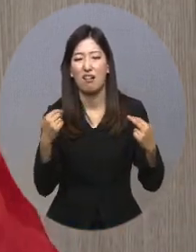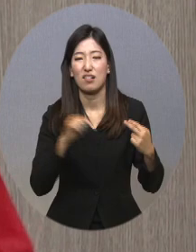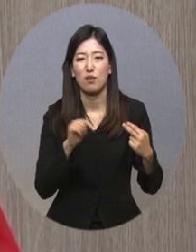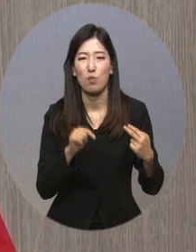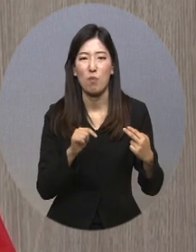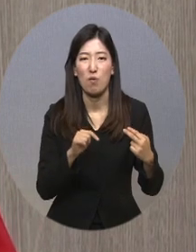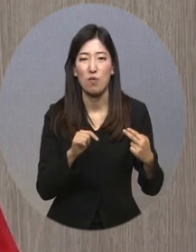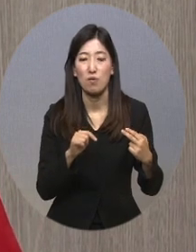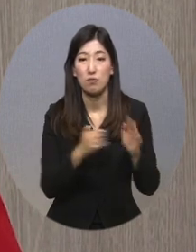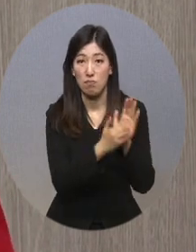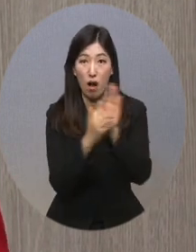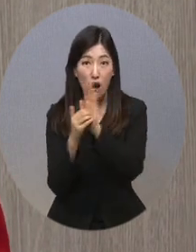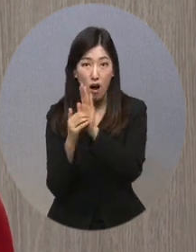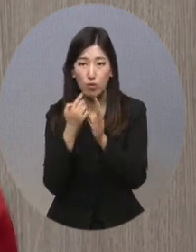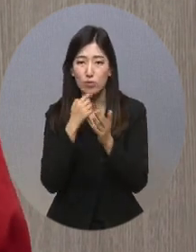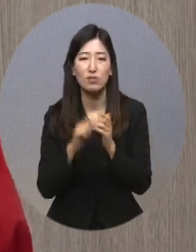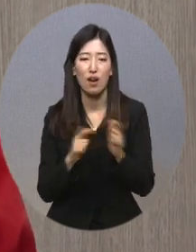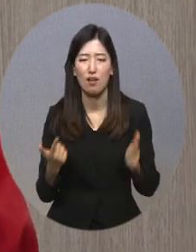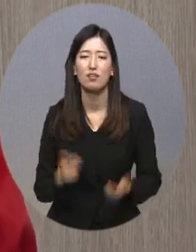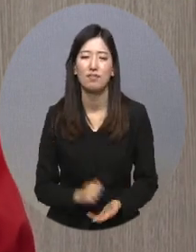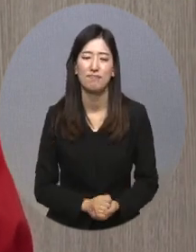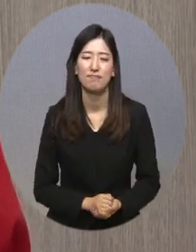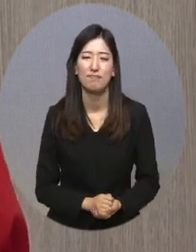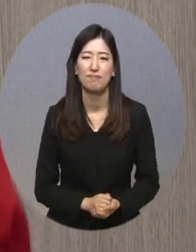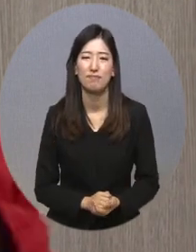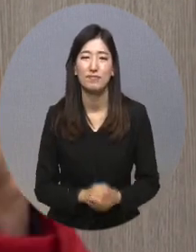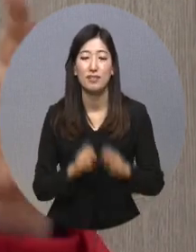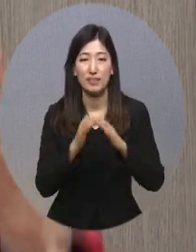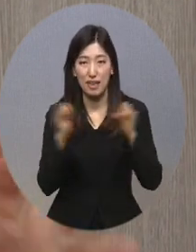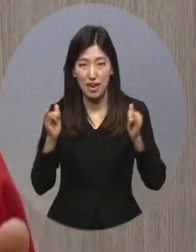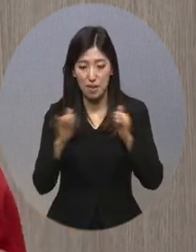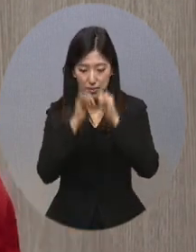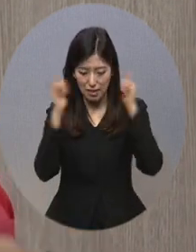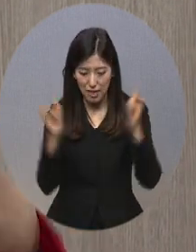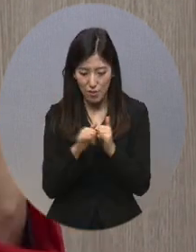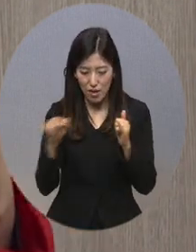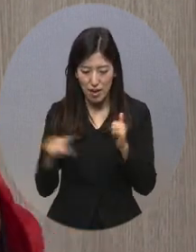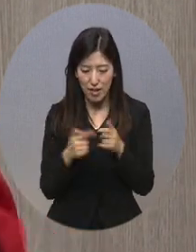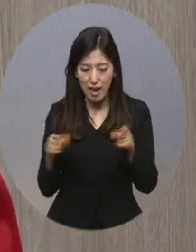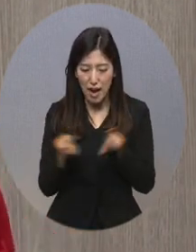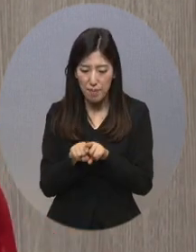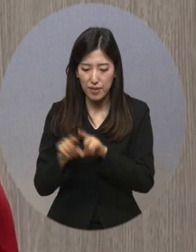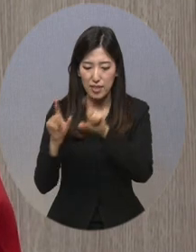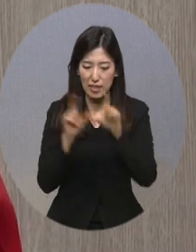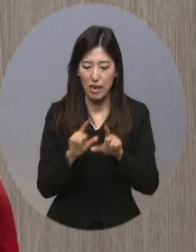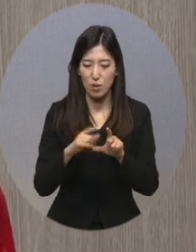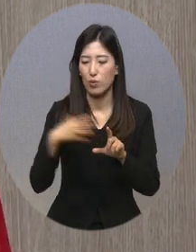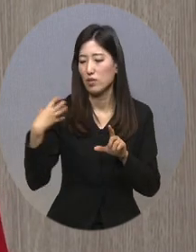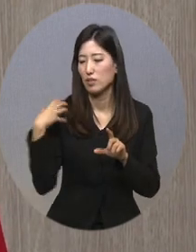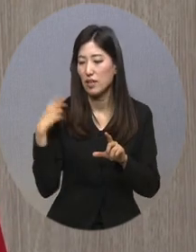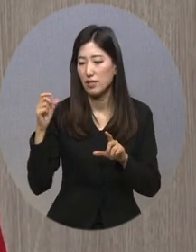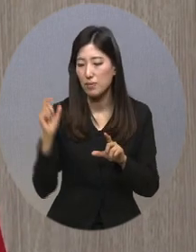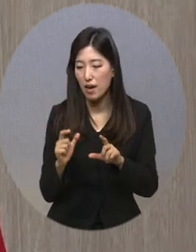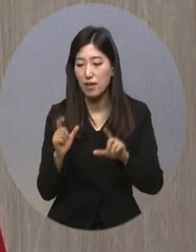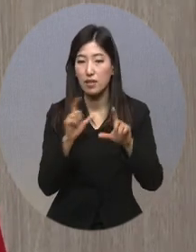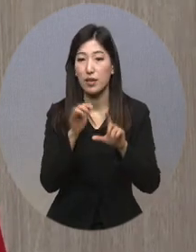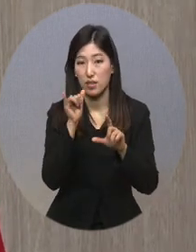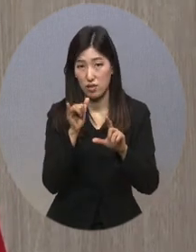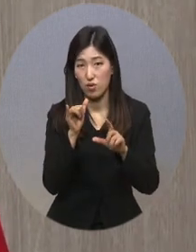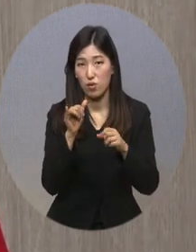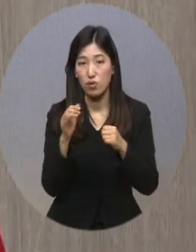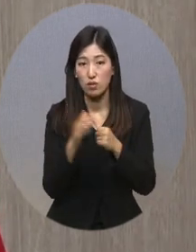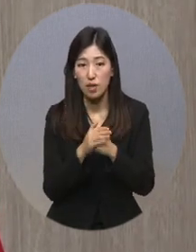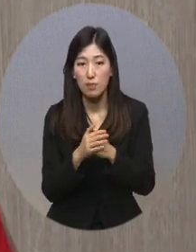뭔가 의무 속에 살고 뭔가 책임 속에 살기 때문에 그거를 좀 이렇게 조금 작게 하는 방법을 연구를 하는 거죠.